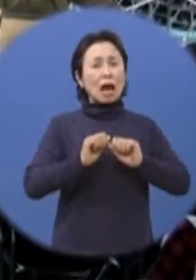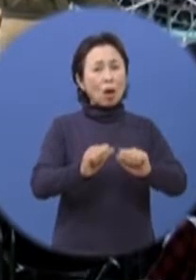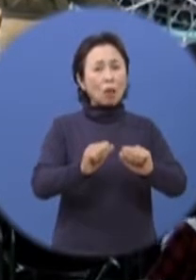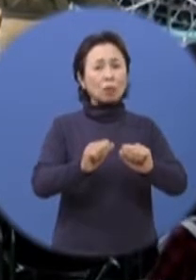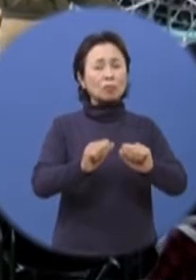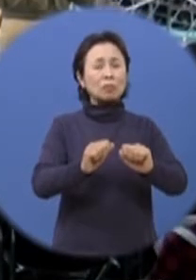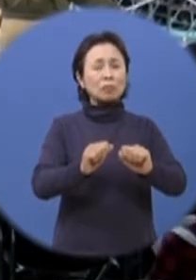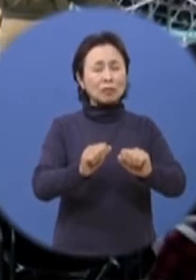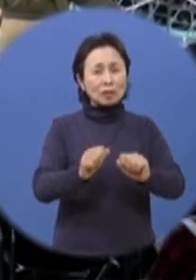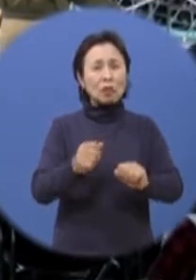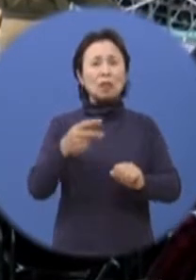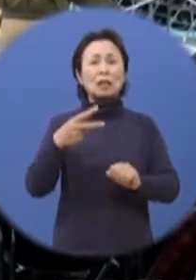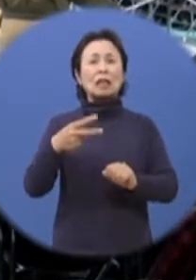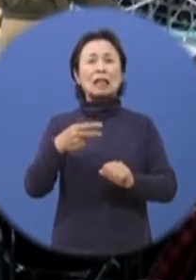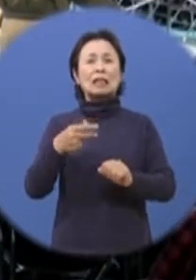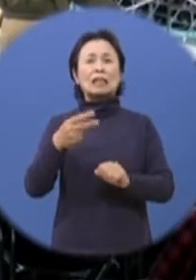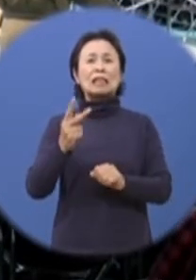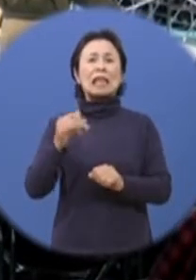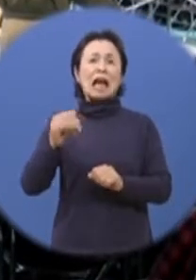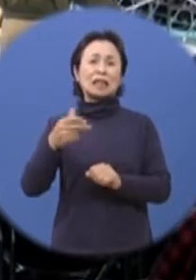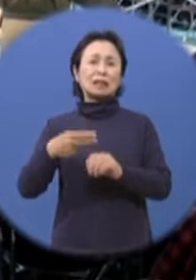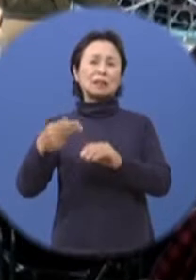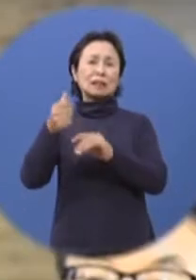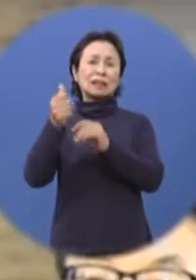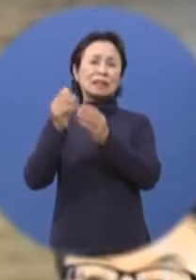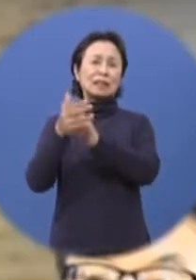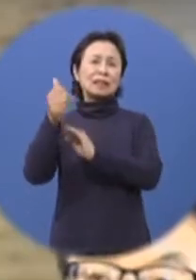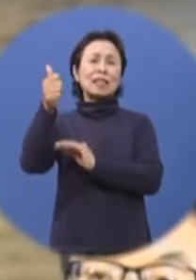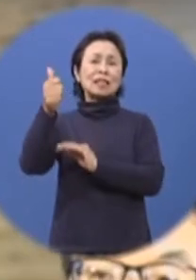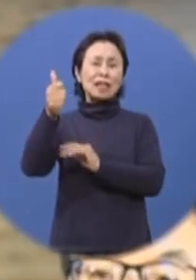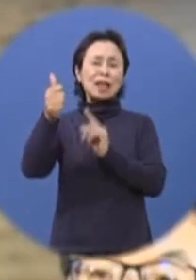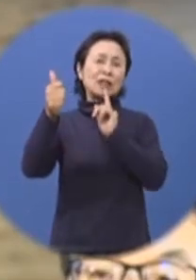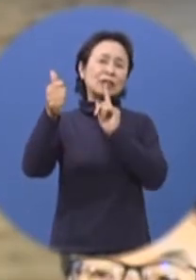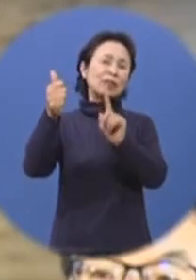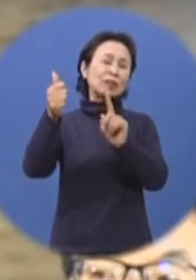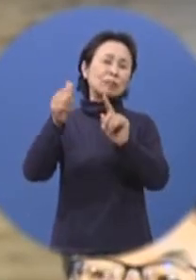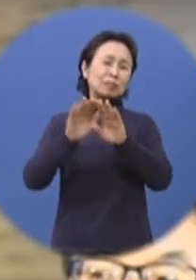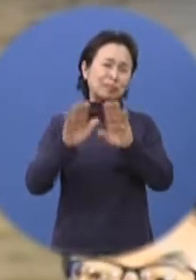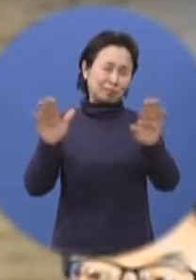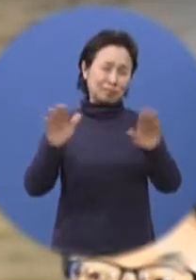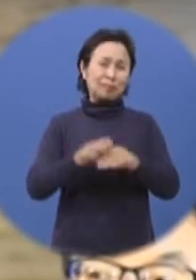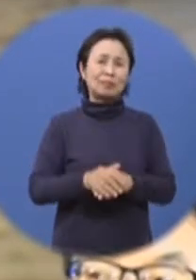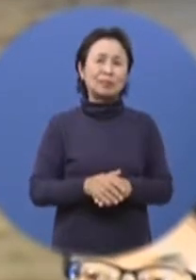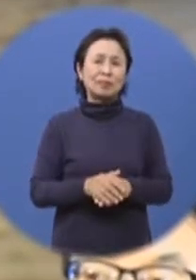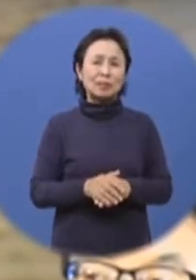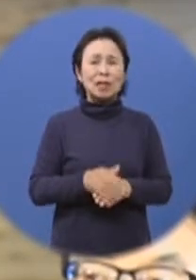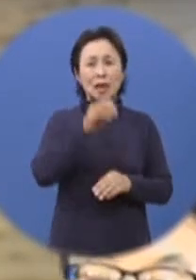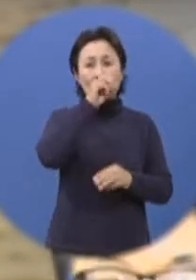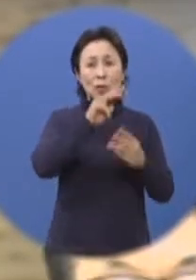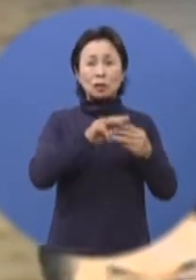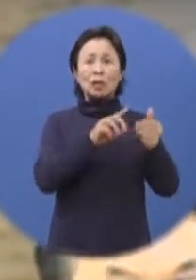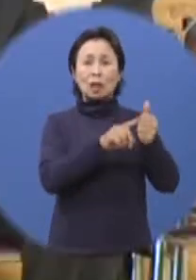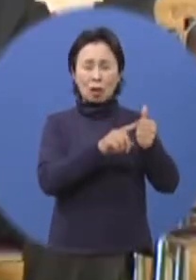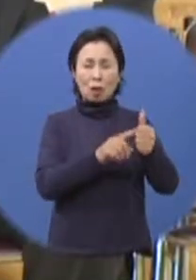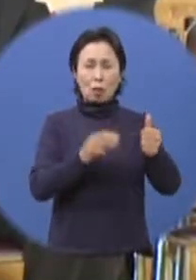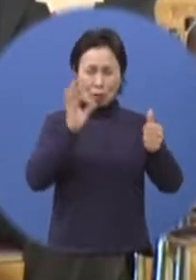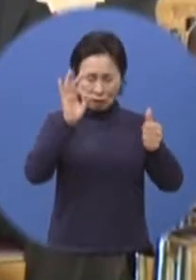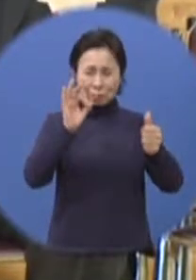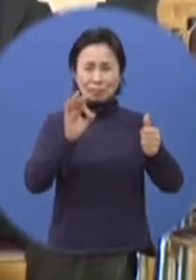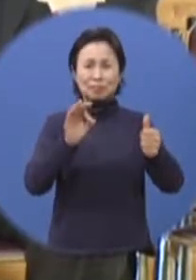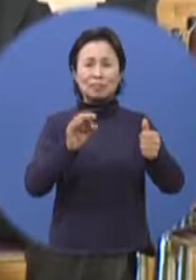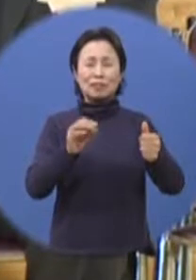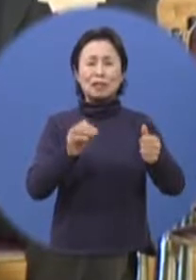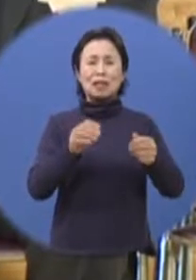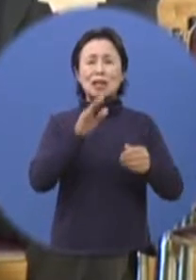が言い出したああページのあーさんがですねえん家の夜叉といってあの実行委員長を買って